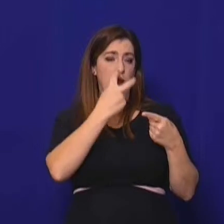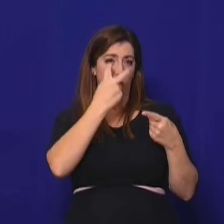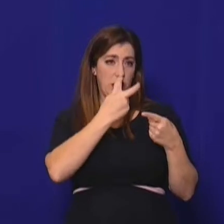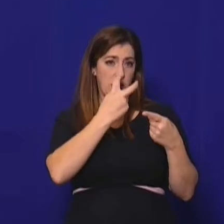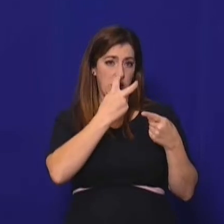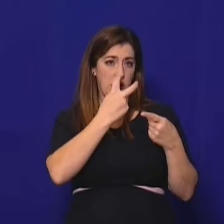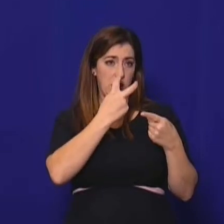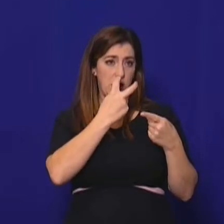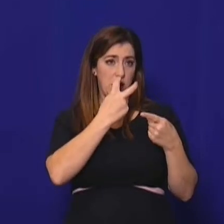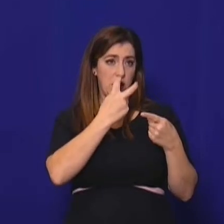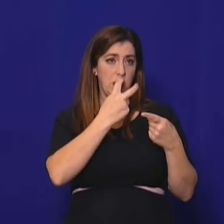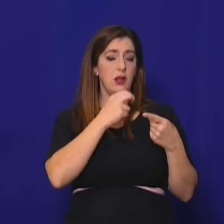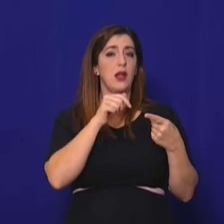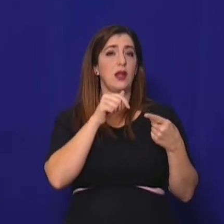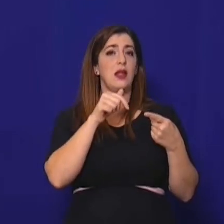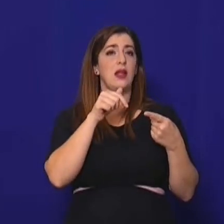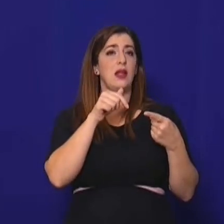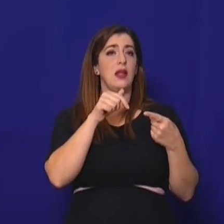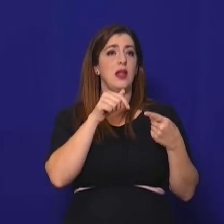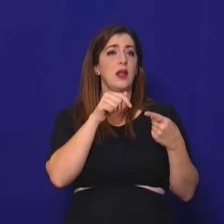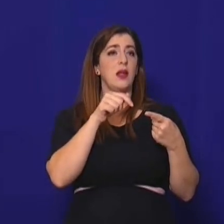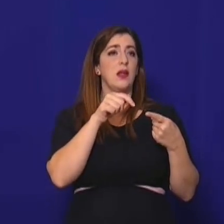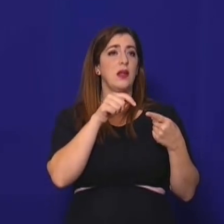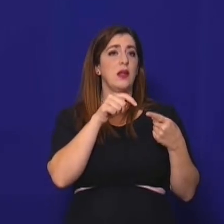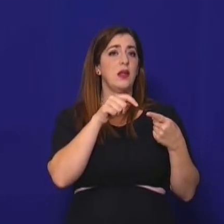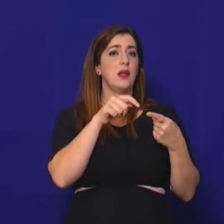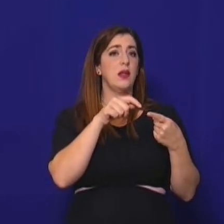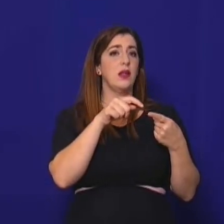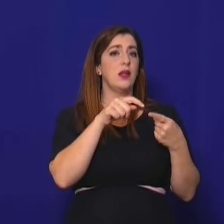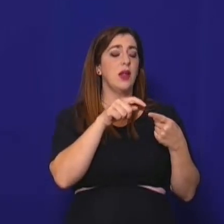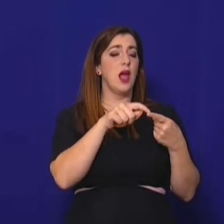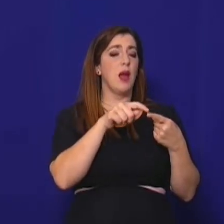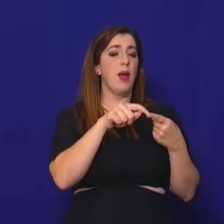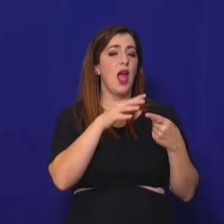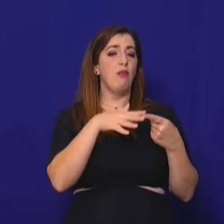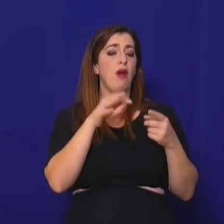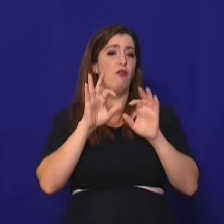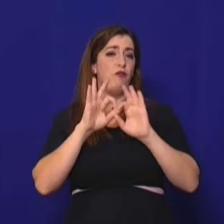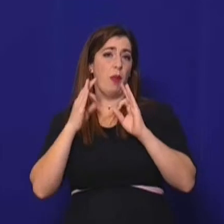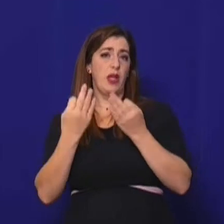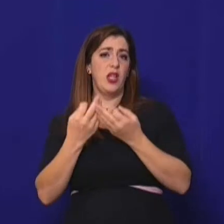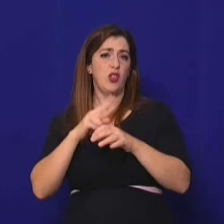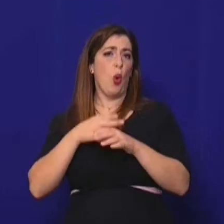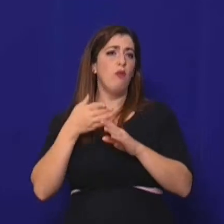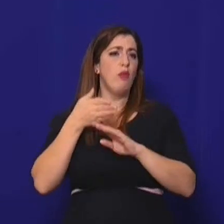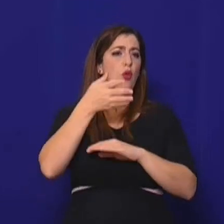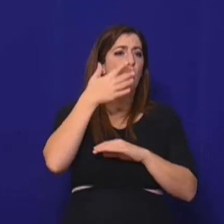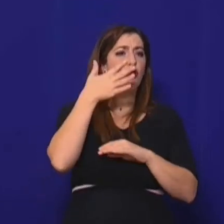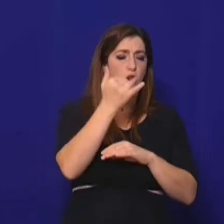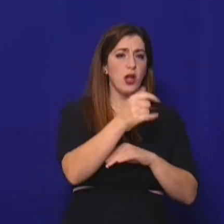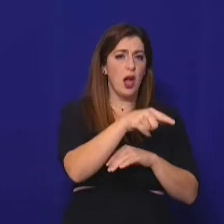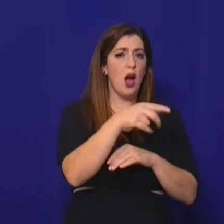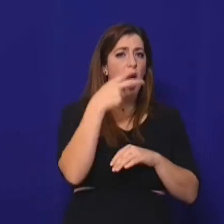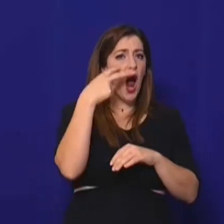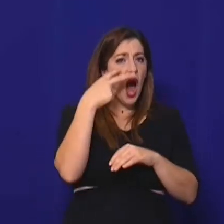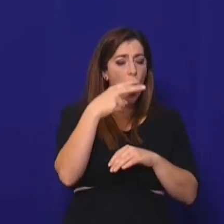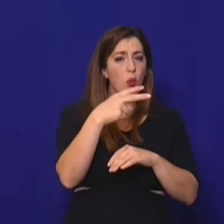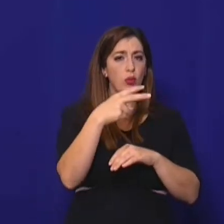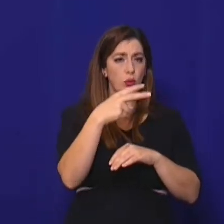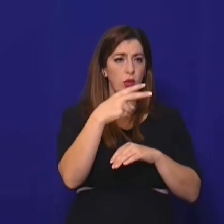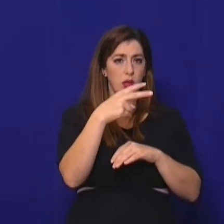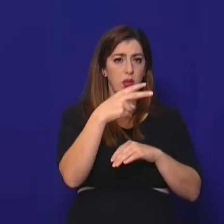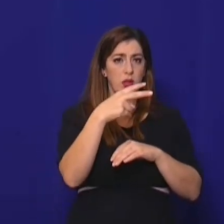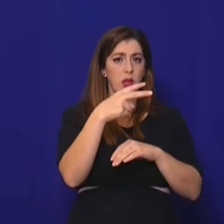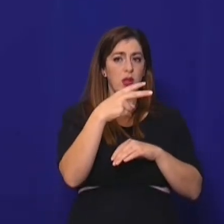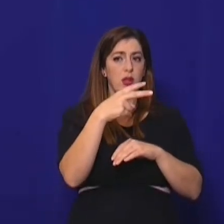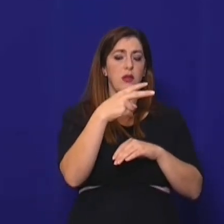anzjani, minnhom jaċċettaw relatives li jżuru l-anzjani u oħrajn illi qegħdin meta jmorru